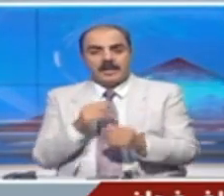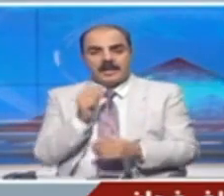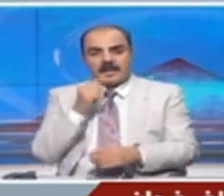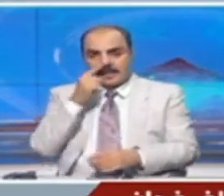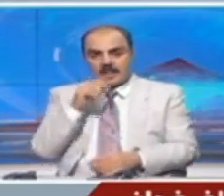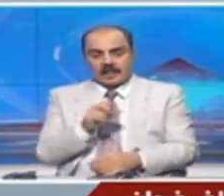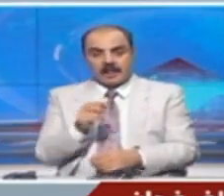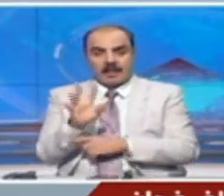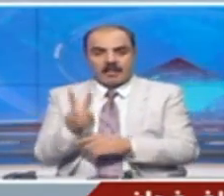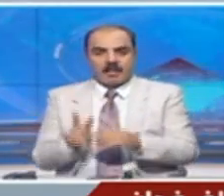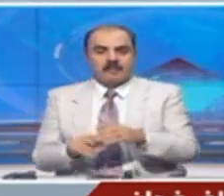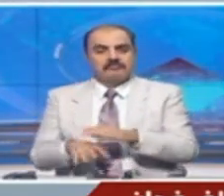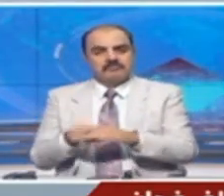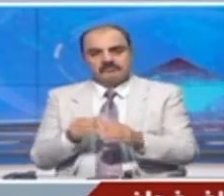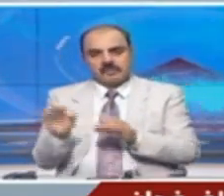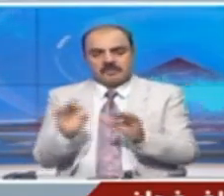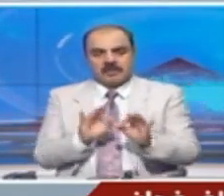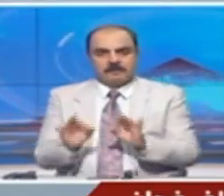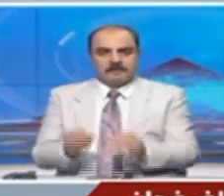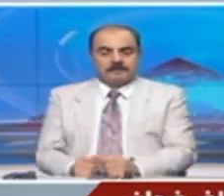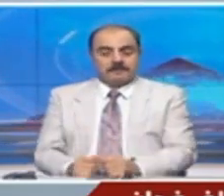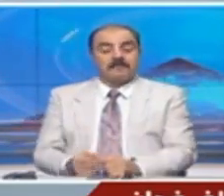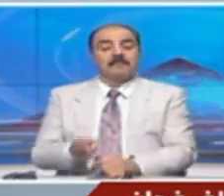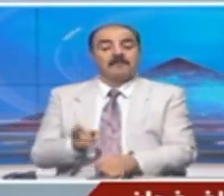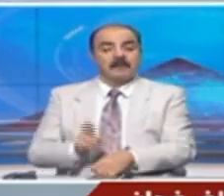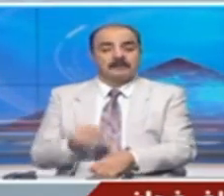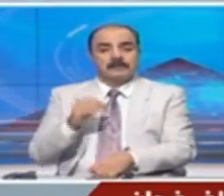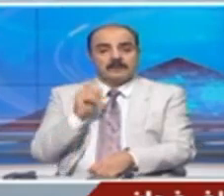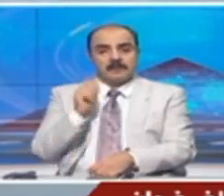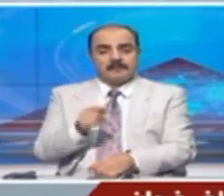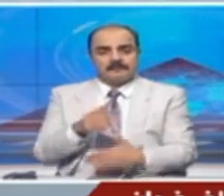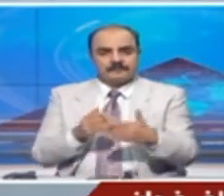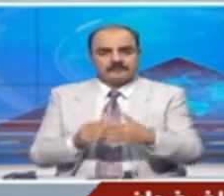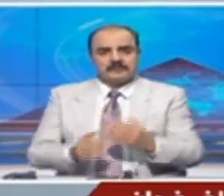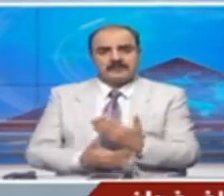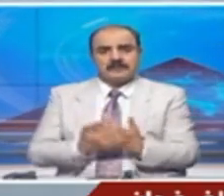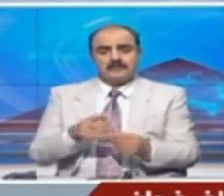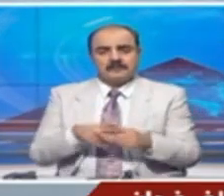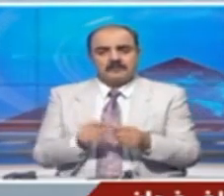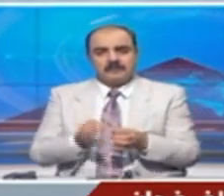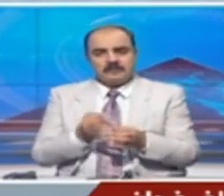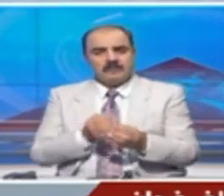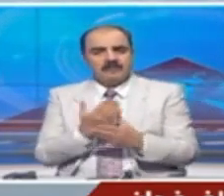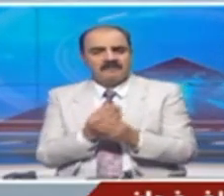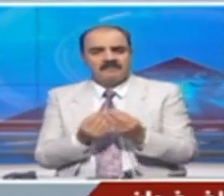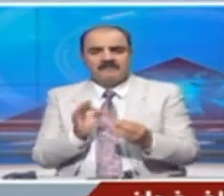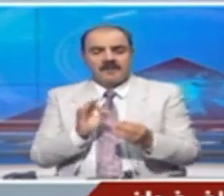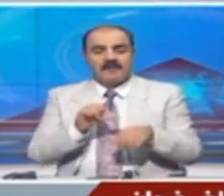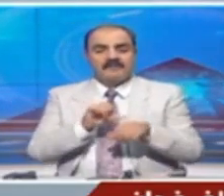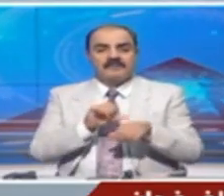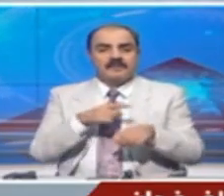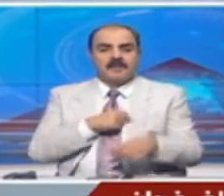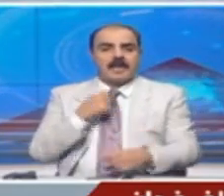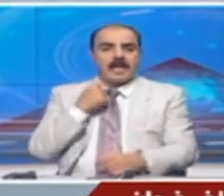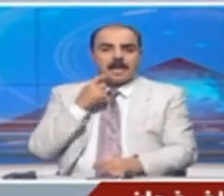وسط وشمال سيناء. كما وجه الرئيس عبد الفتاح السيسي بإقامة مجمع حديث متكامل للورش الحرفية